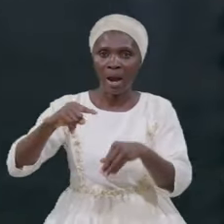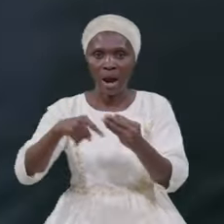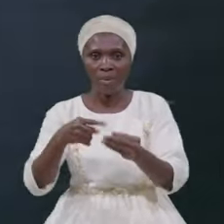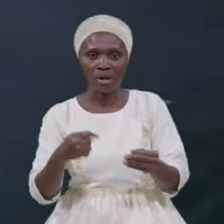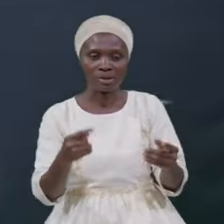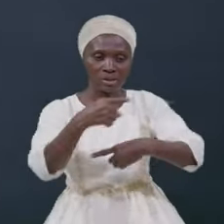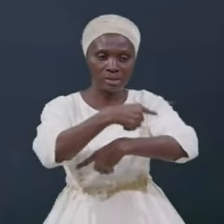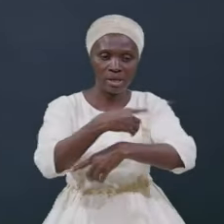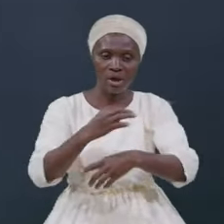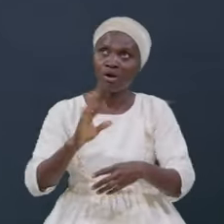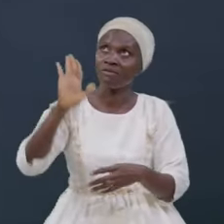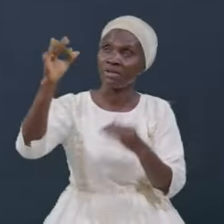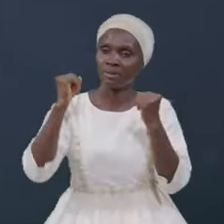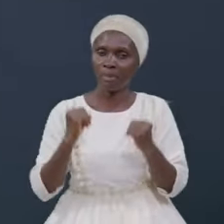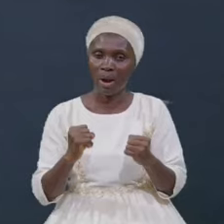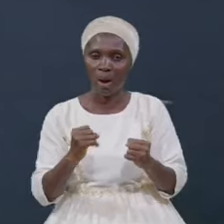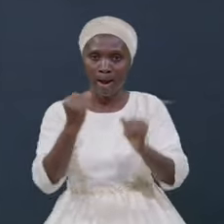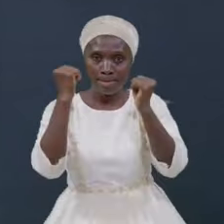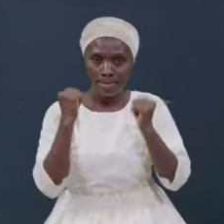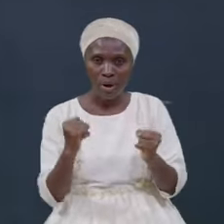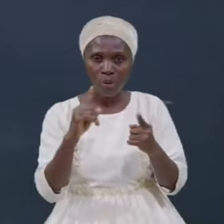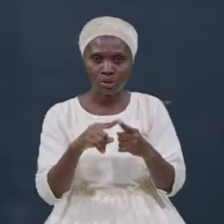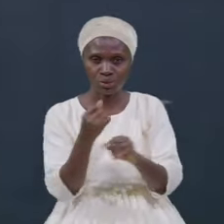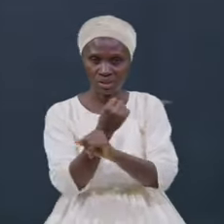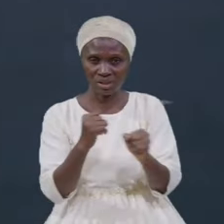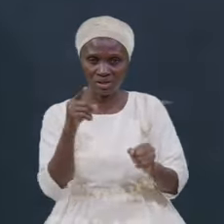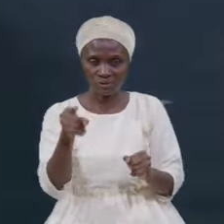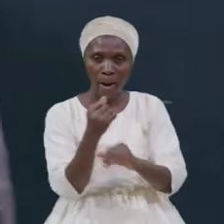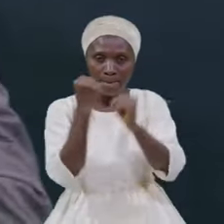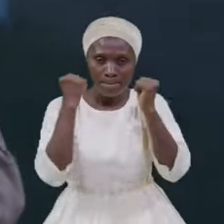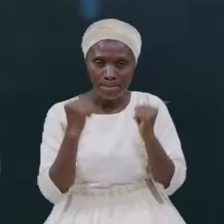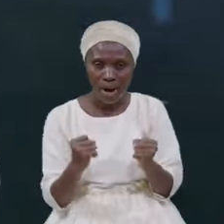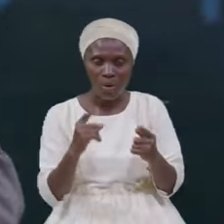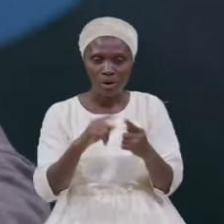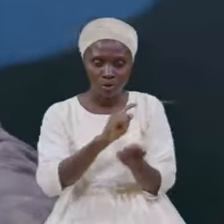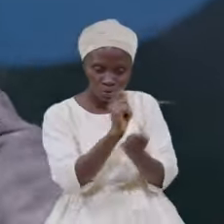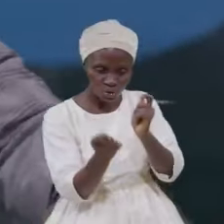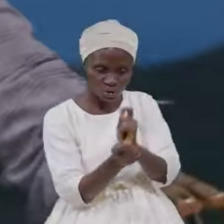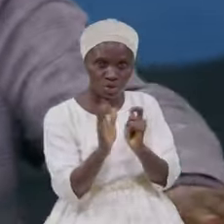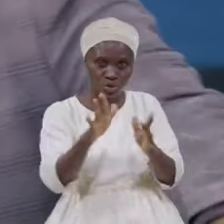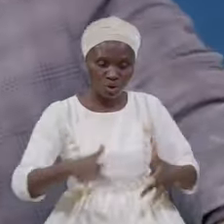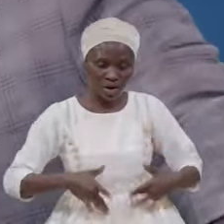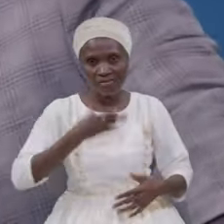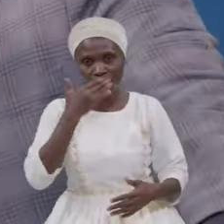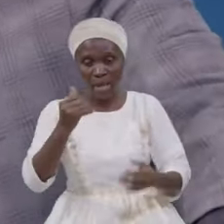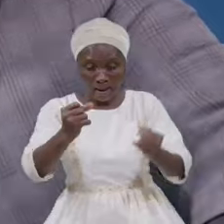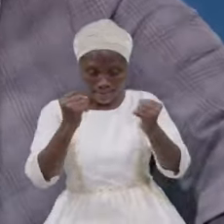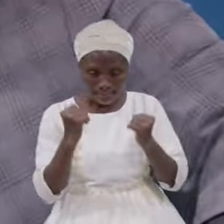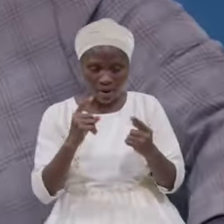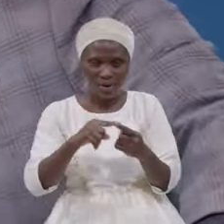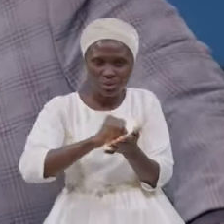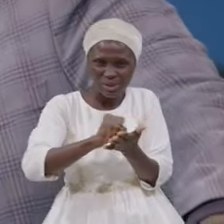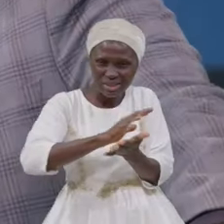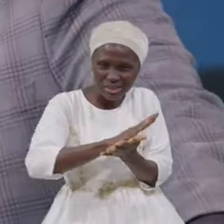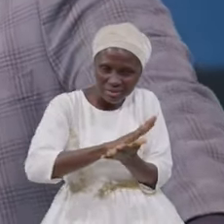vie, puissance pour purifier, puissance pour sanctifier, puissance pour te revêtir de